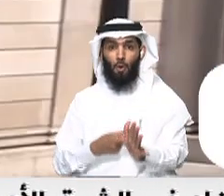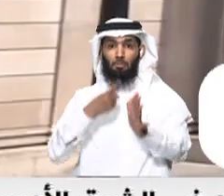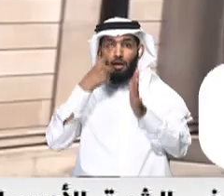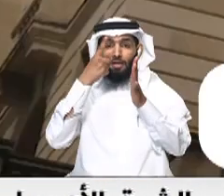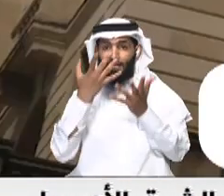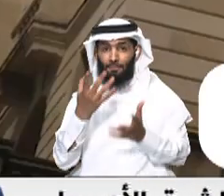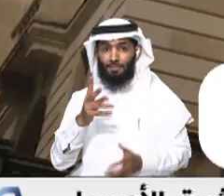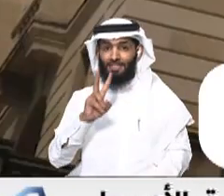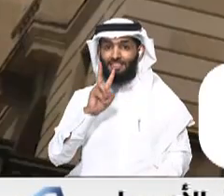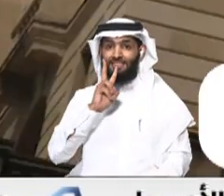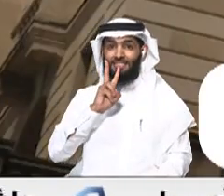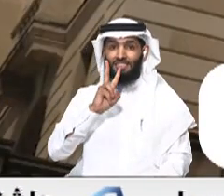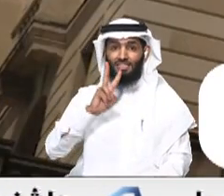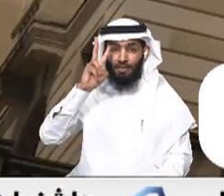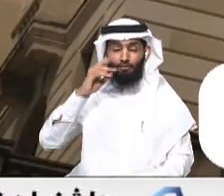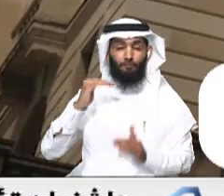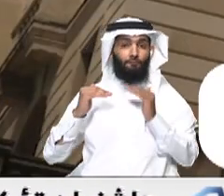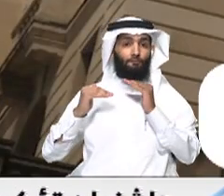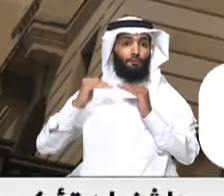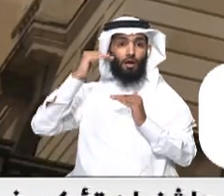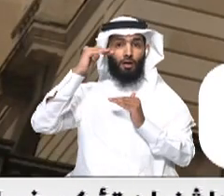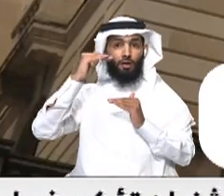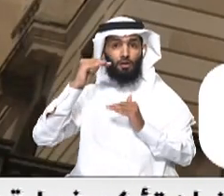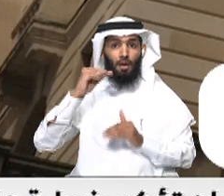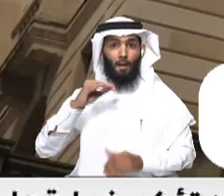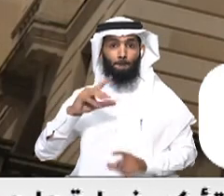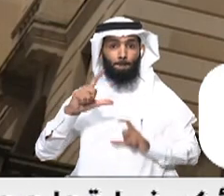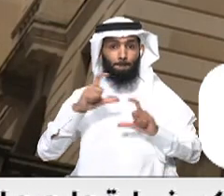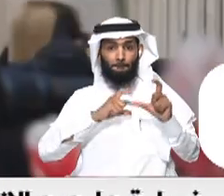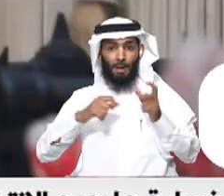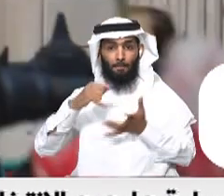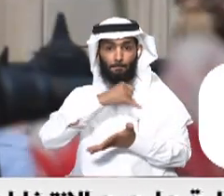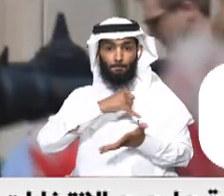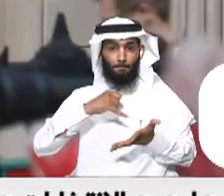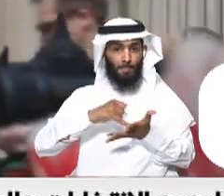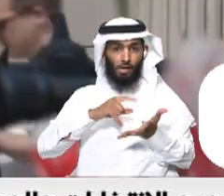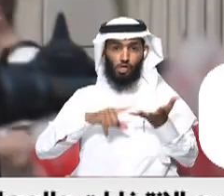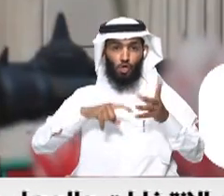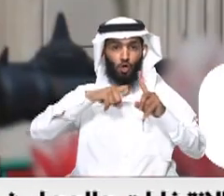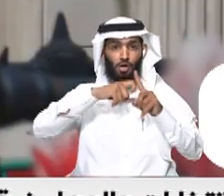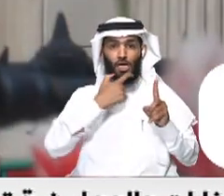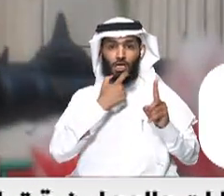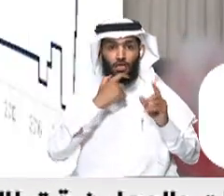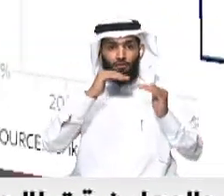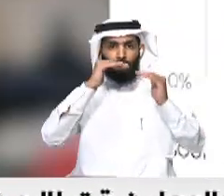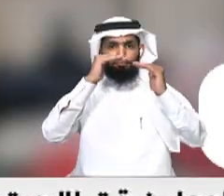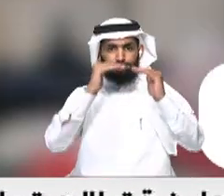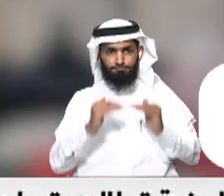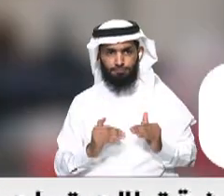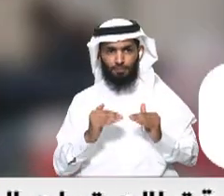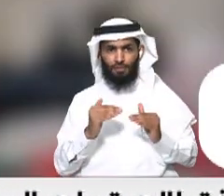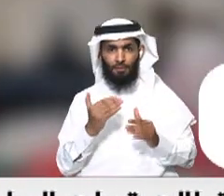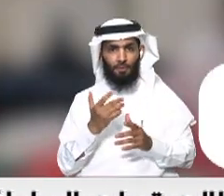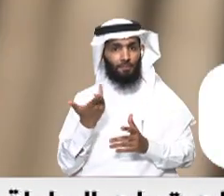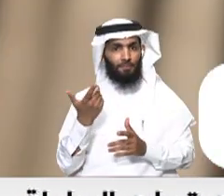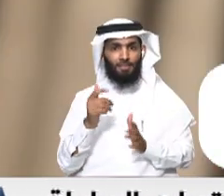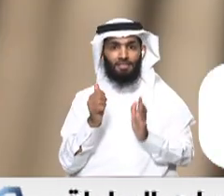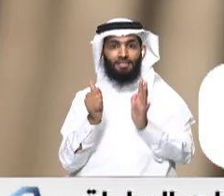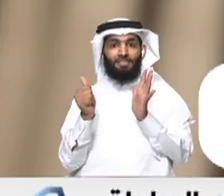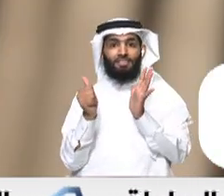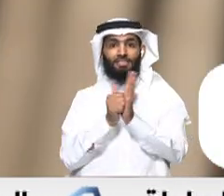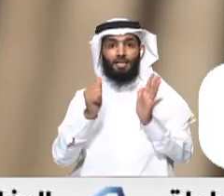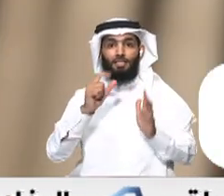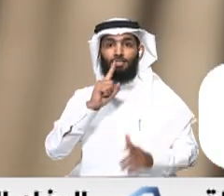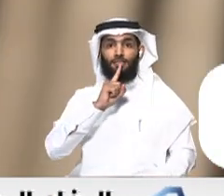من عامين يخفض بنك إنجلترا المركزي سعر الفائدة من أعلى مستوى لها منذ 16 عاما،